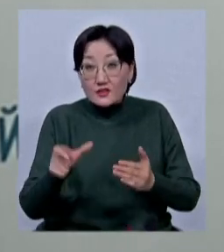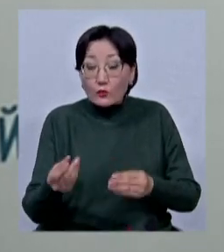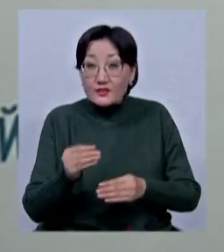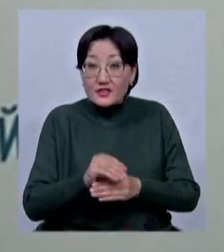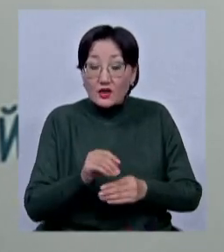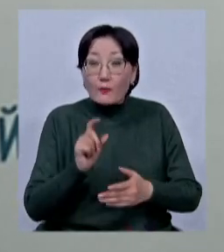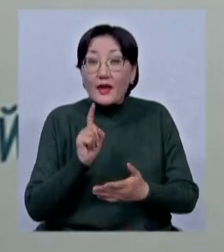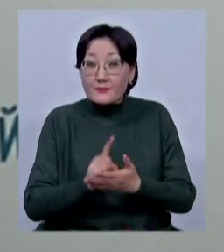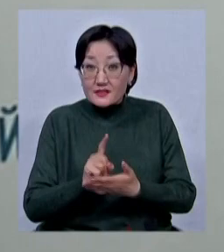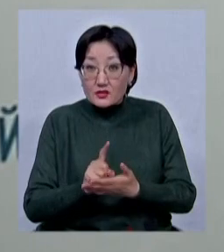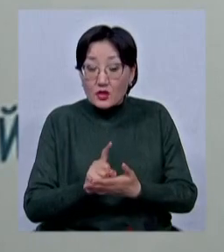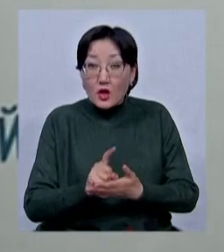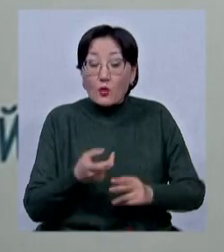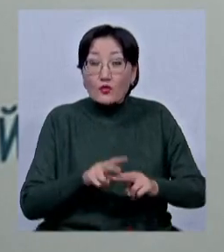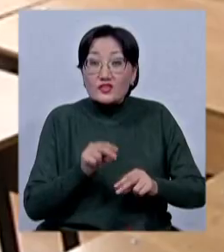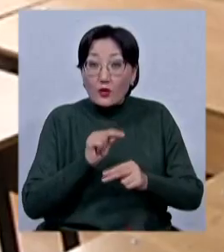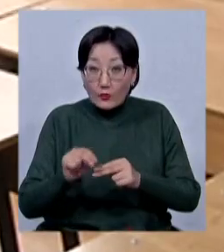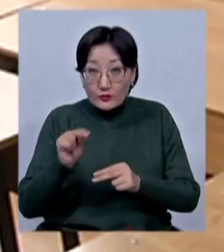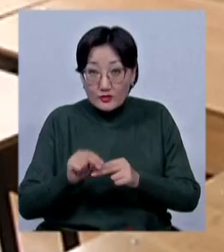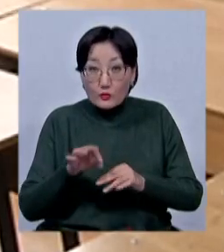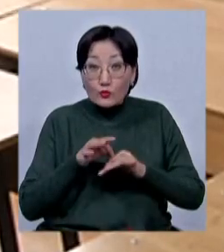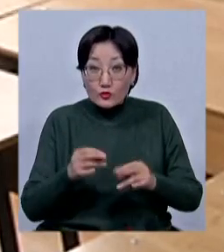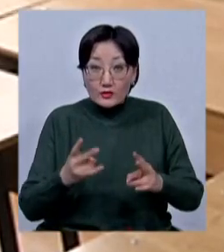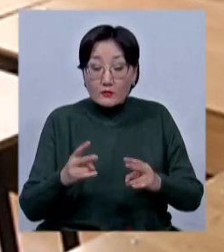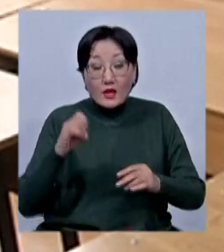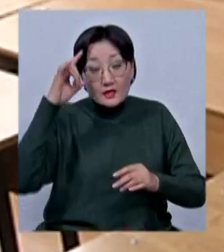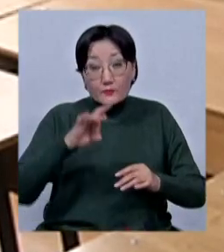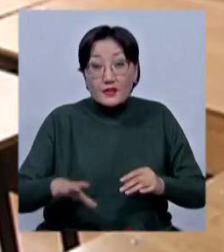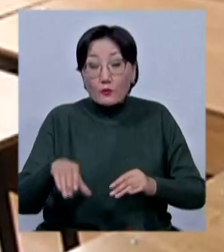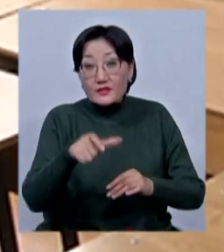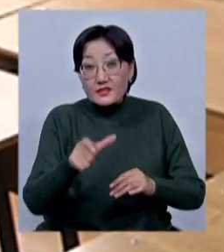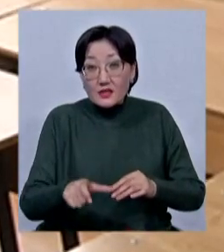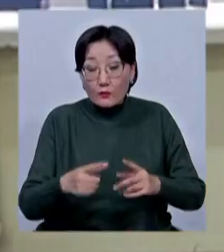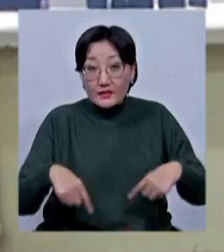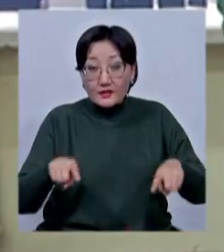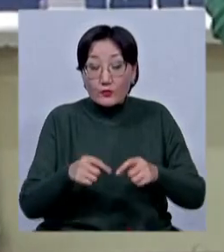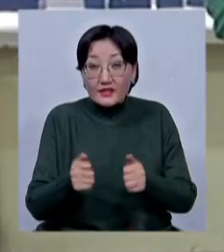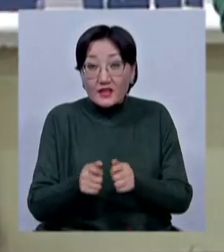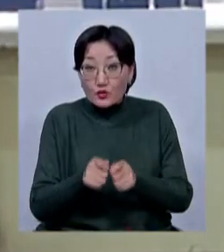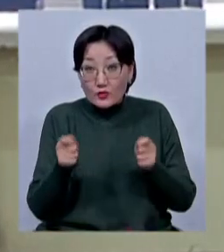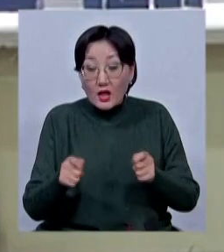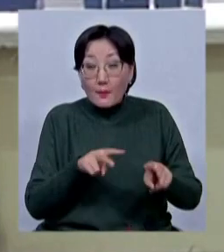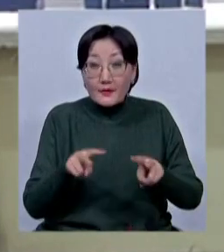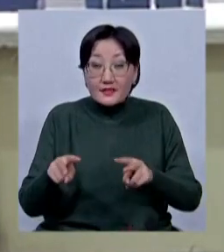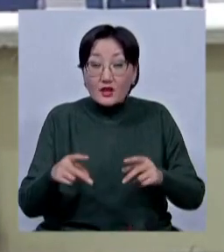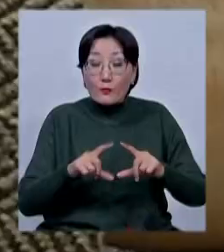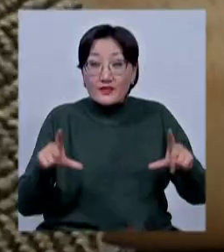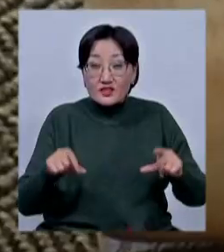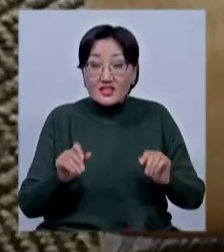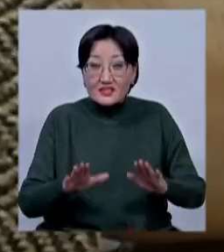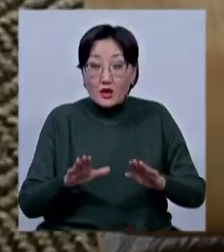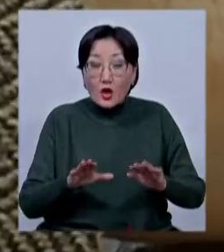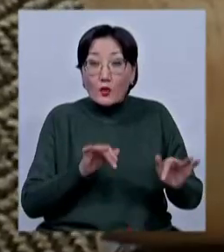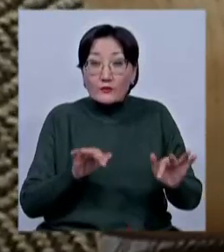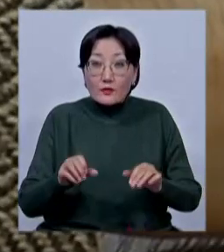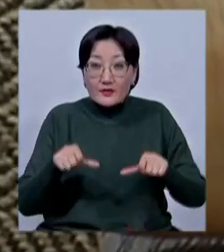қосылатын міндетті шарт осы курстардан өту. Қазақстан Республикасының азаматтық альянсы жанынан құрылған бақылаушылар мектебі тек